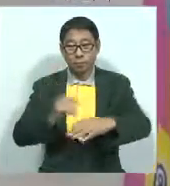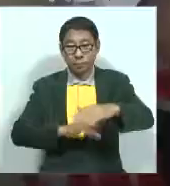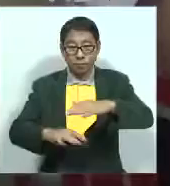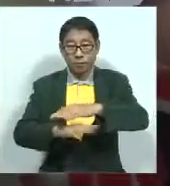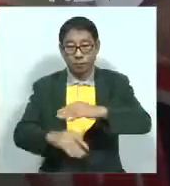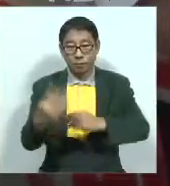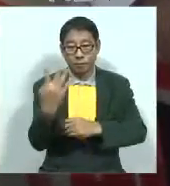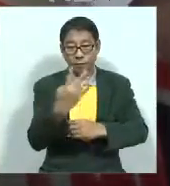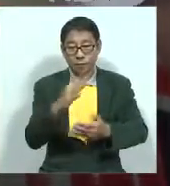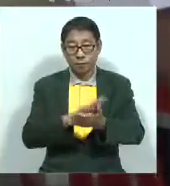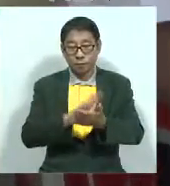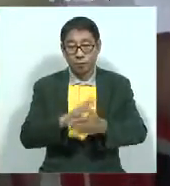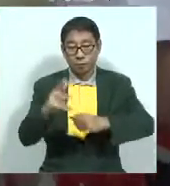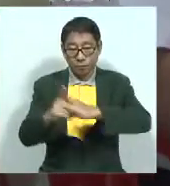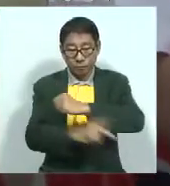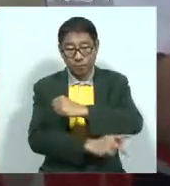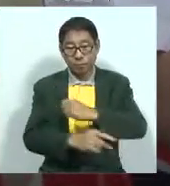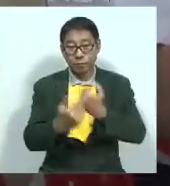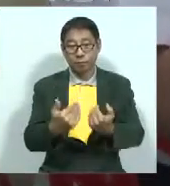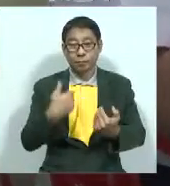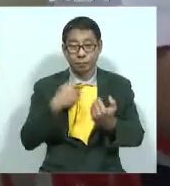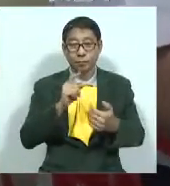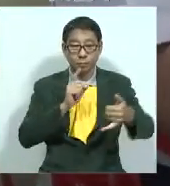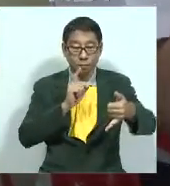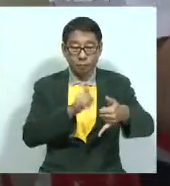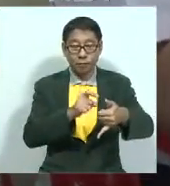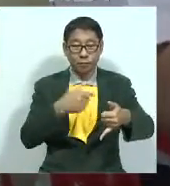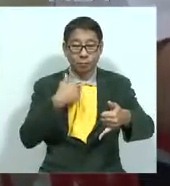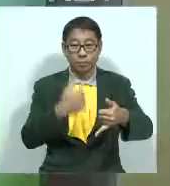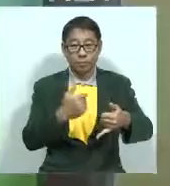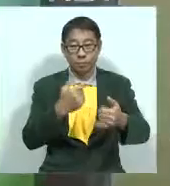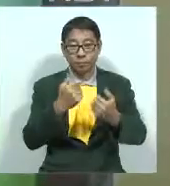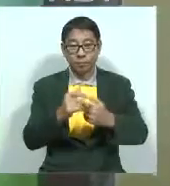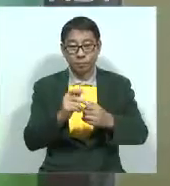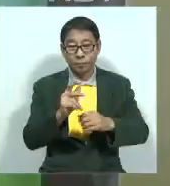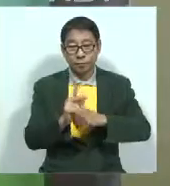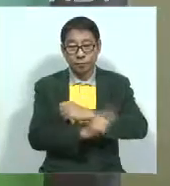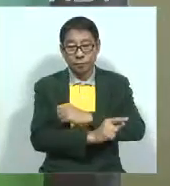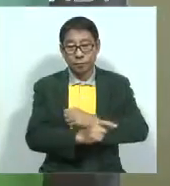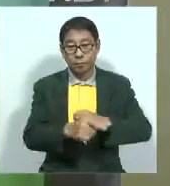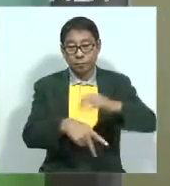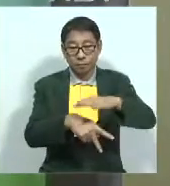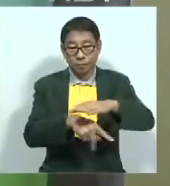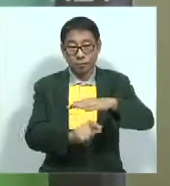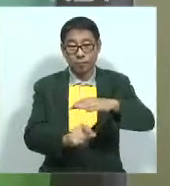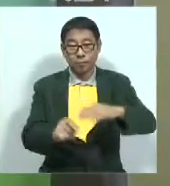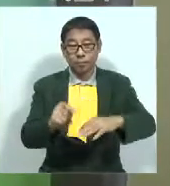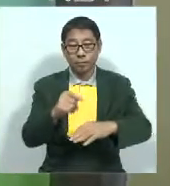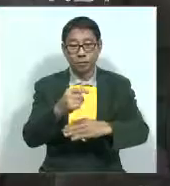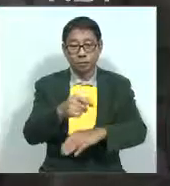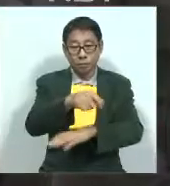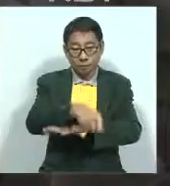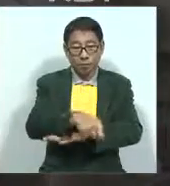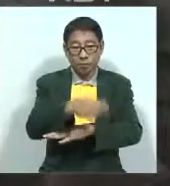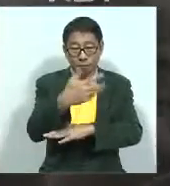องสงสัยในโครงการอาหารกลางวันนั้นได้สอบถามไปยังสำนักงานเขตพื้นที่การศึกษาประถมศึกษานครราชสีมาเขต